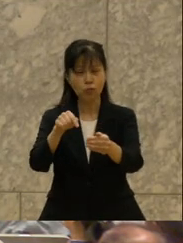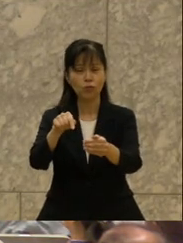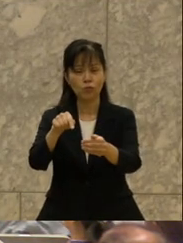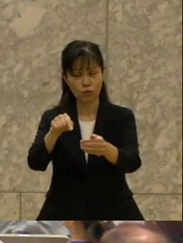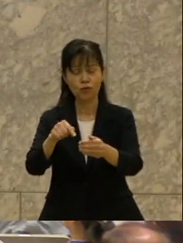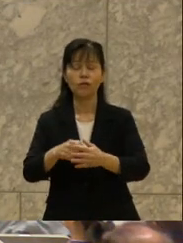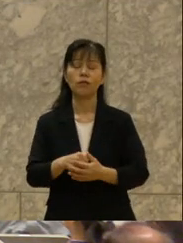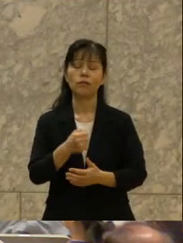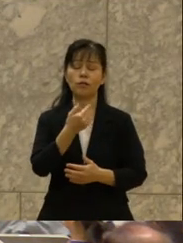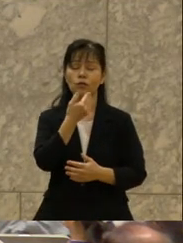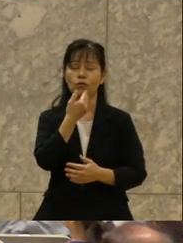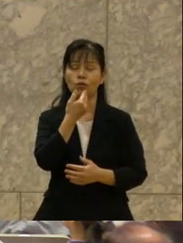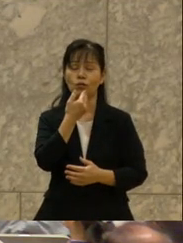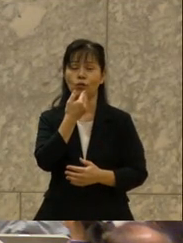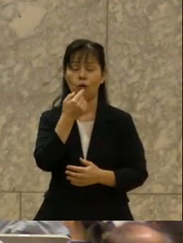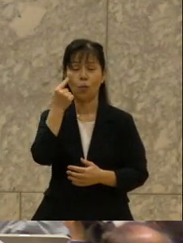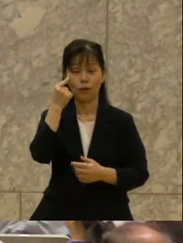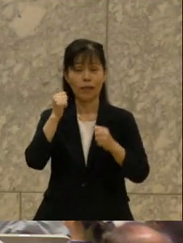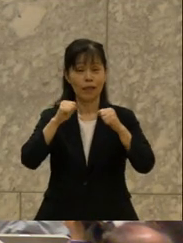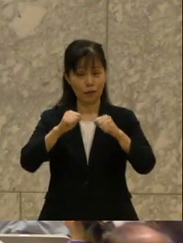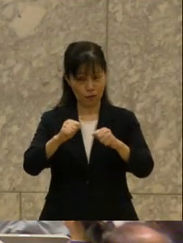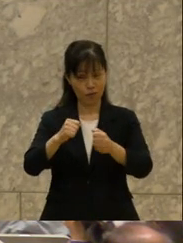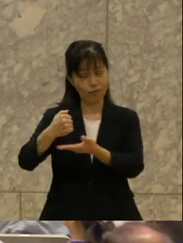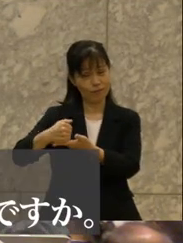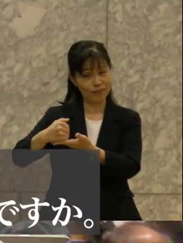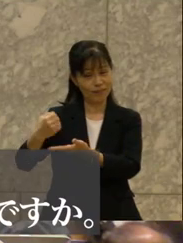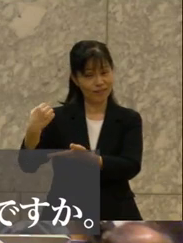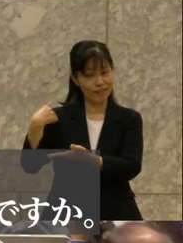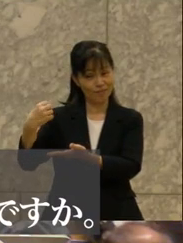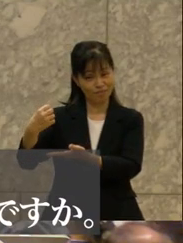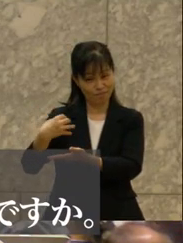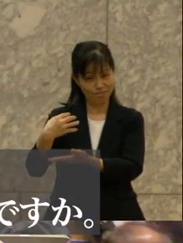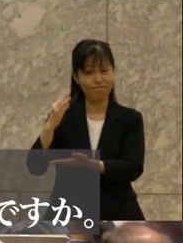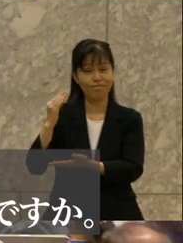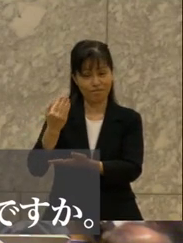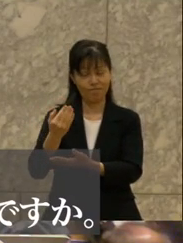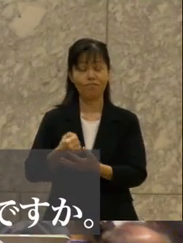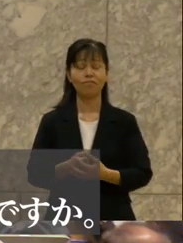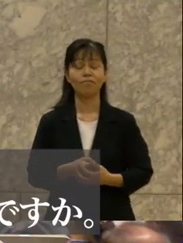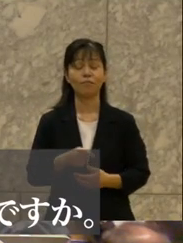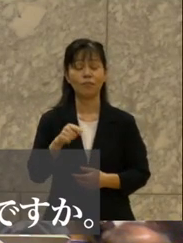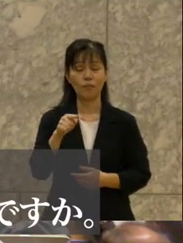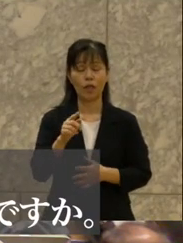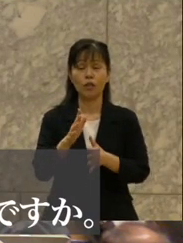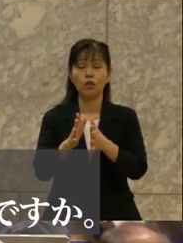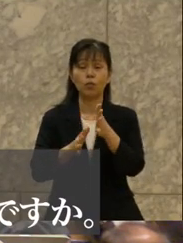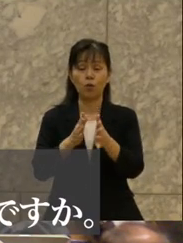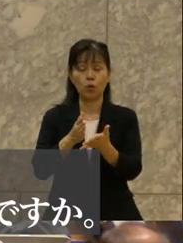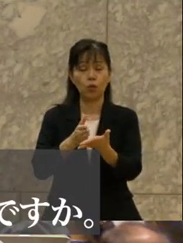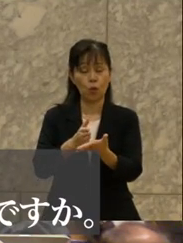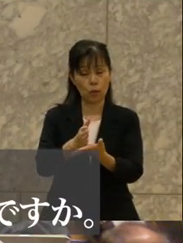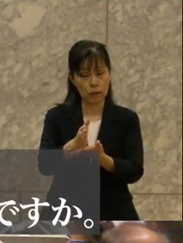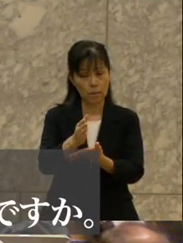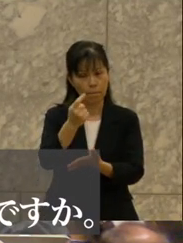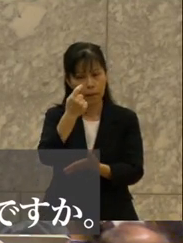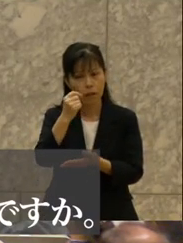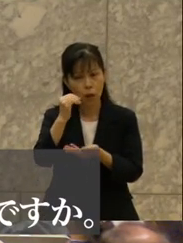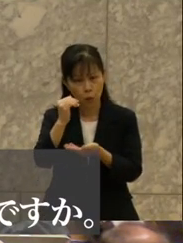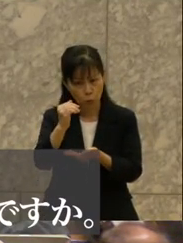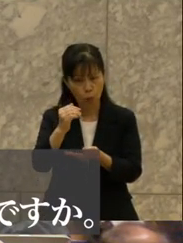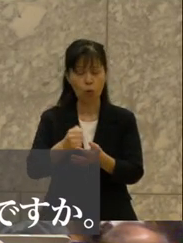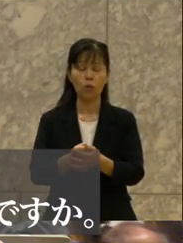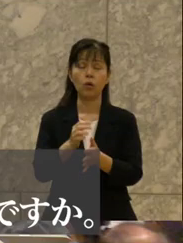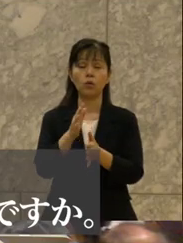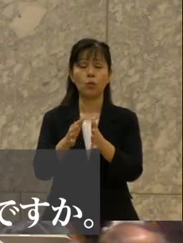が重要だと思ってやっているとおっしゃってましたけれどもどうなんでしょうそのスポーツを通じて学んだことあるいは